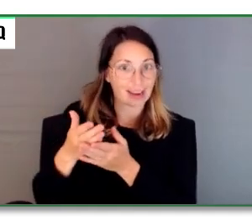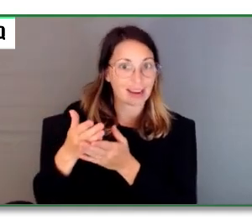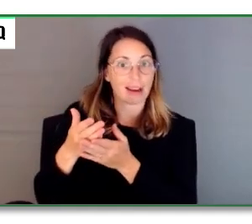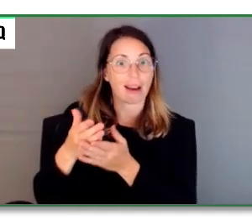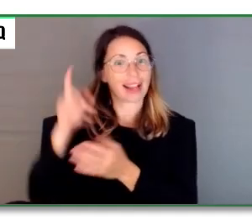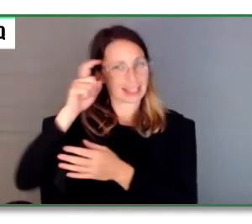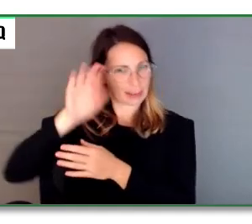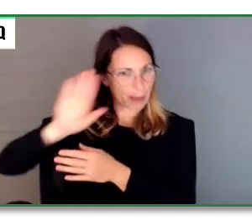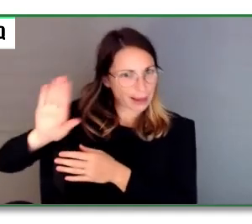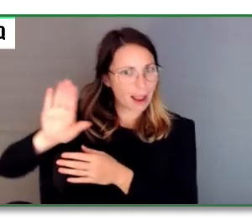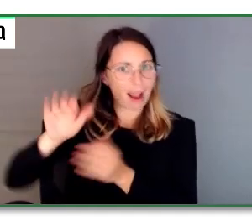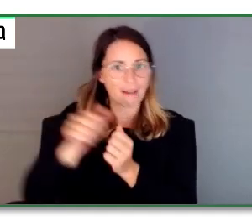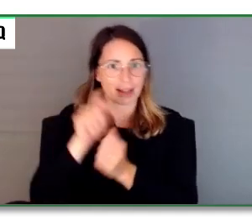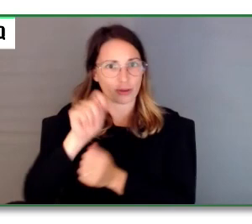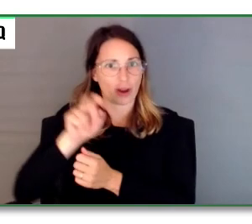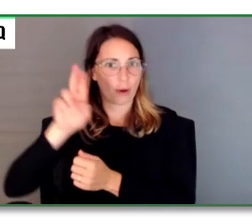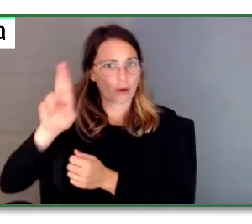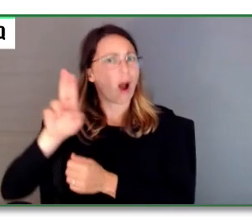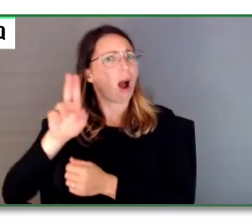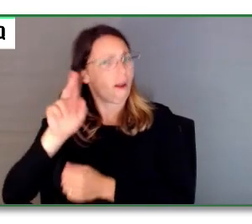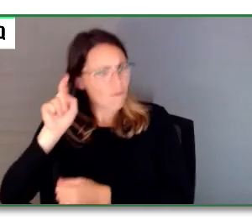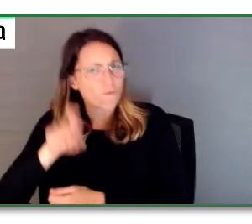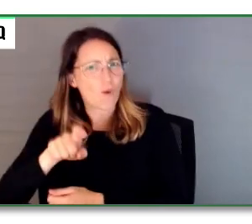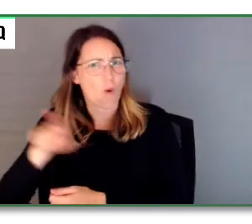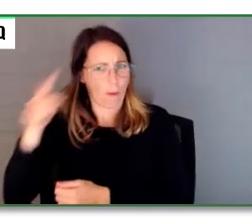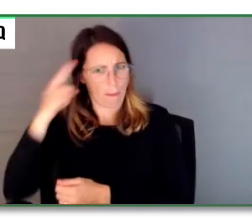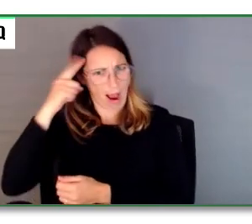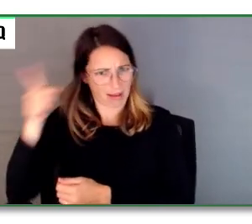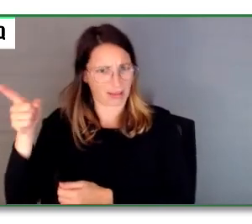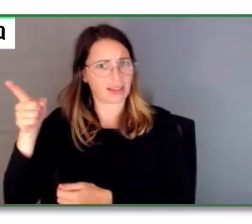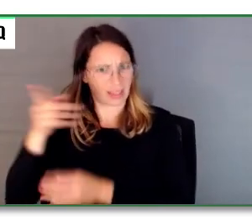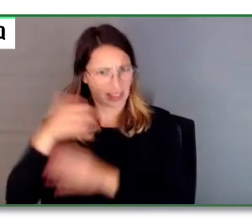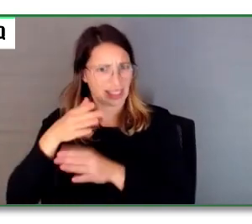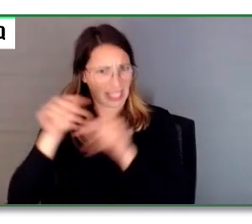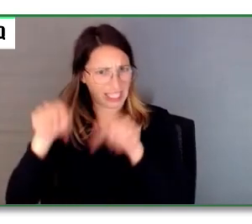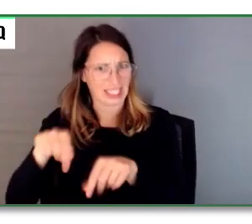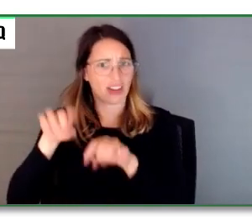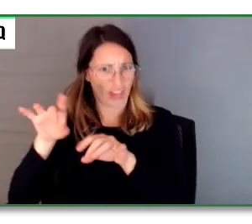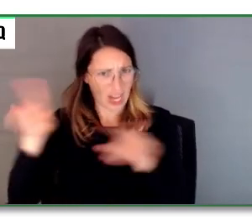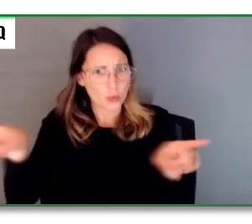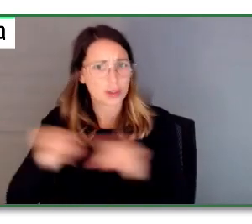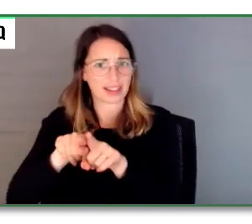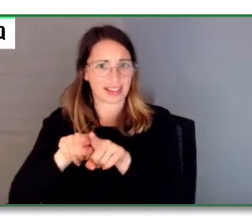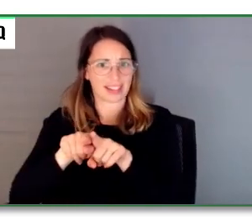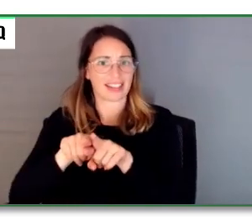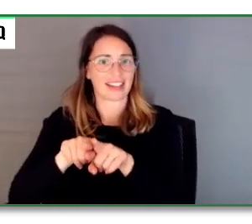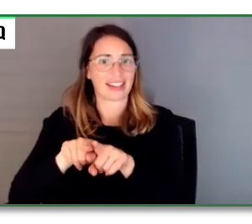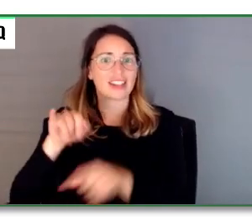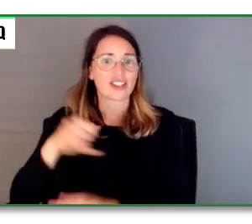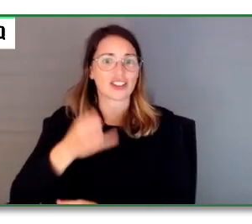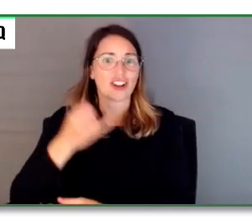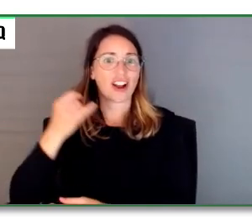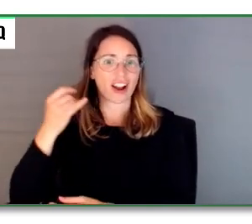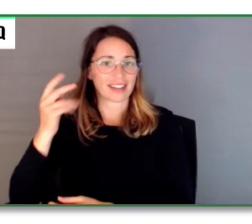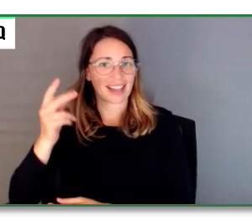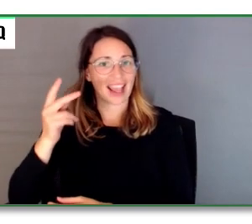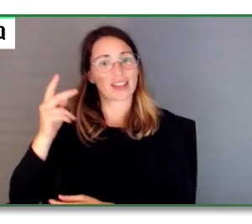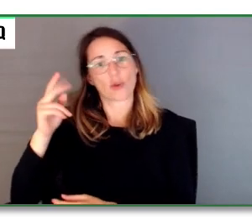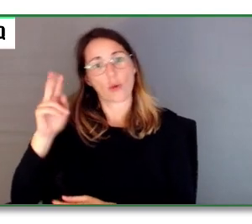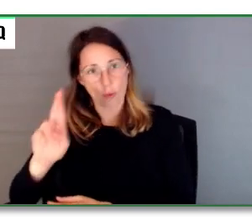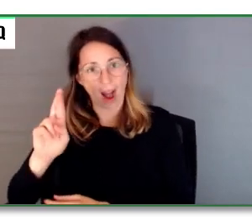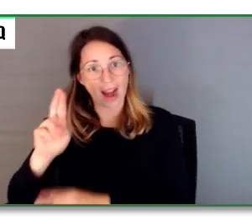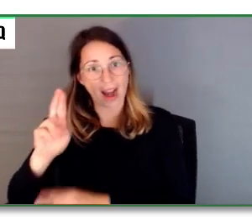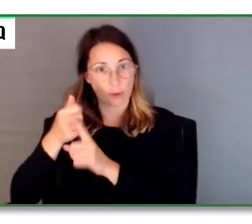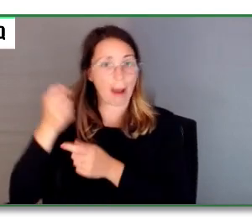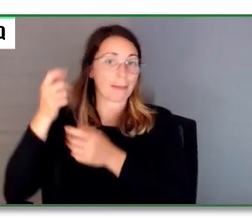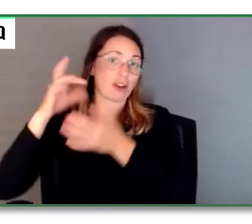Trail Rider et s'est dit, il faut absolument y avoir accès ici en Australie. Et John Kenwright, qui était le coordonnateur de